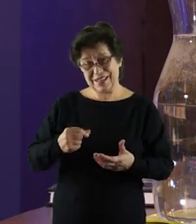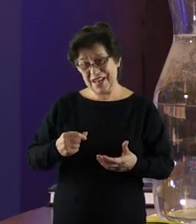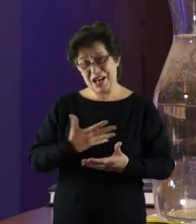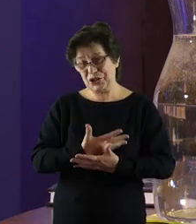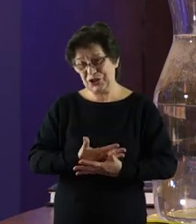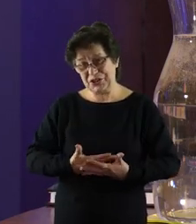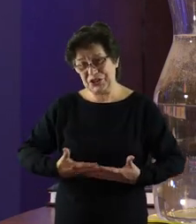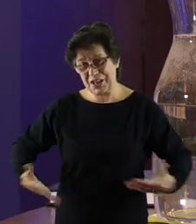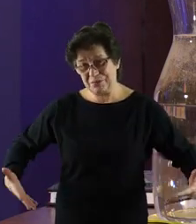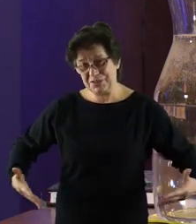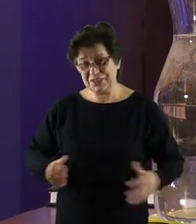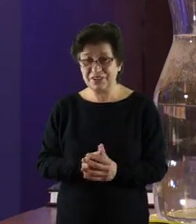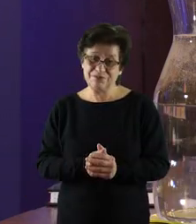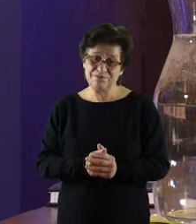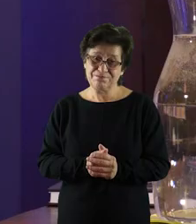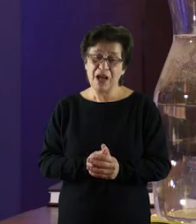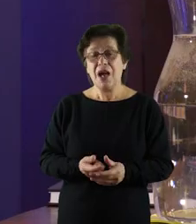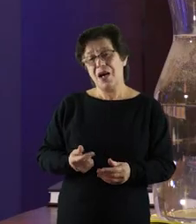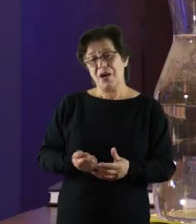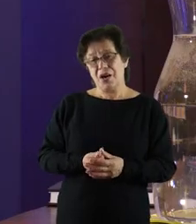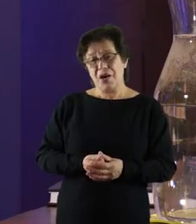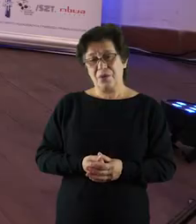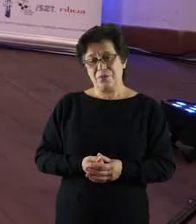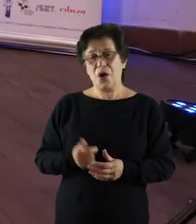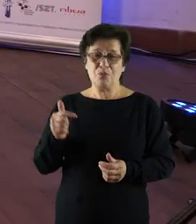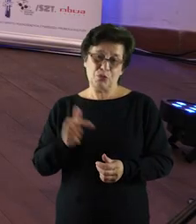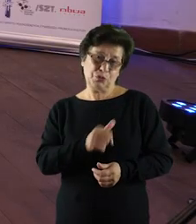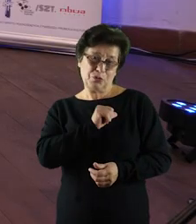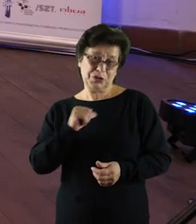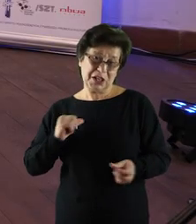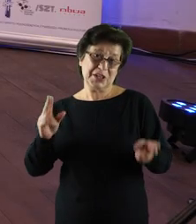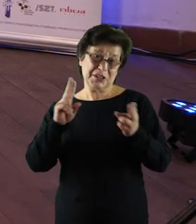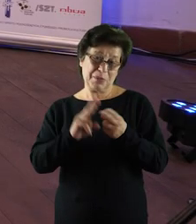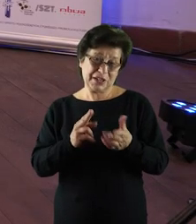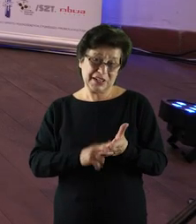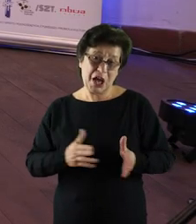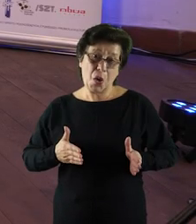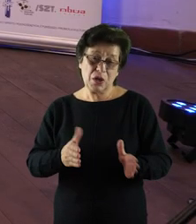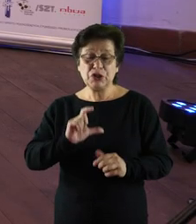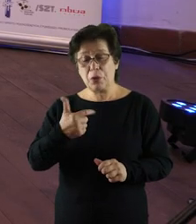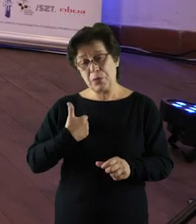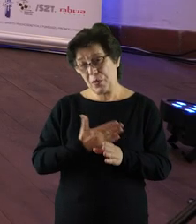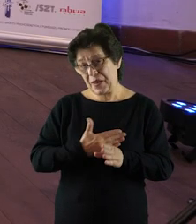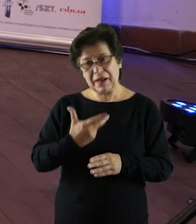dwoje młodych marzycieli musi się kiedyś na tej samej ulicy spotkać. Co było dalej, nie powiem.